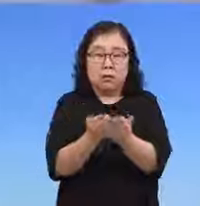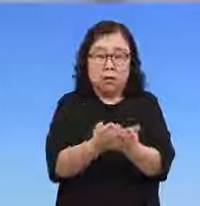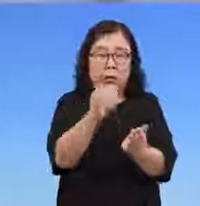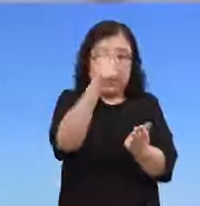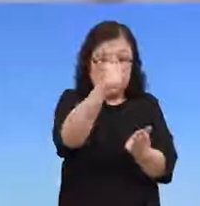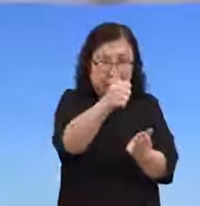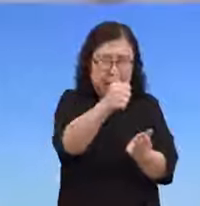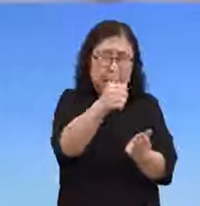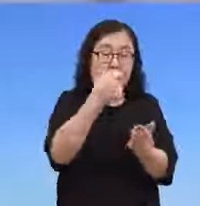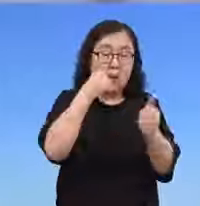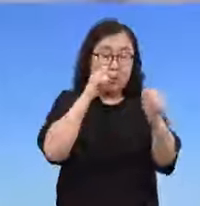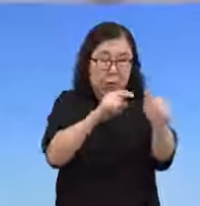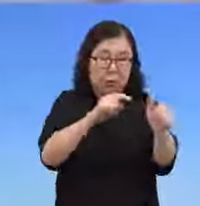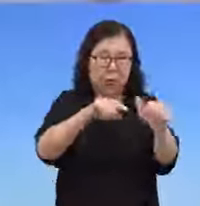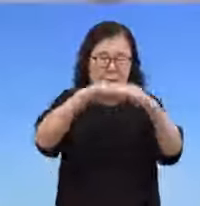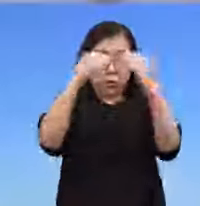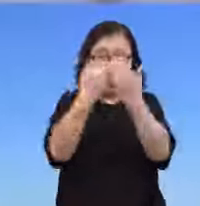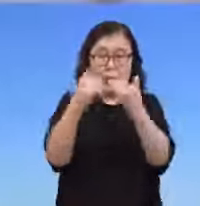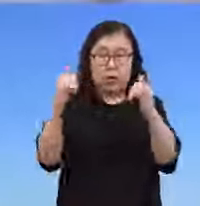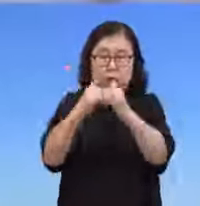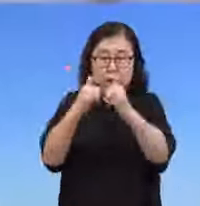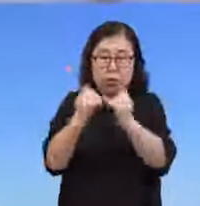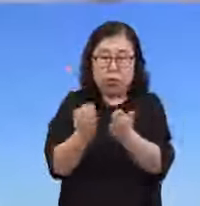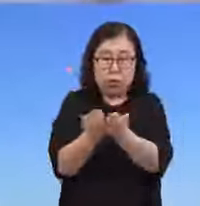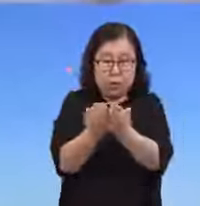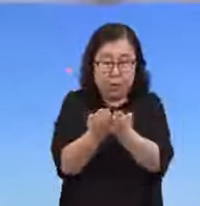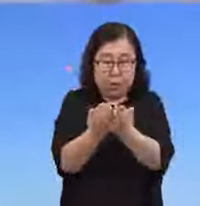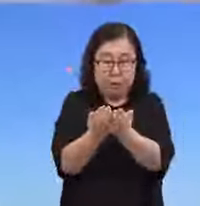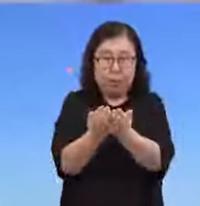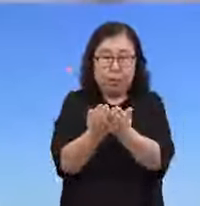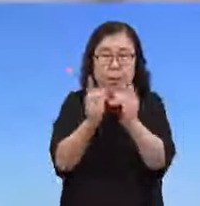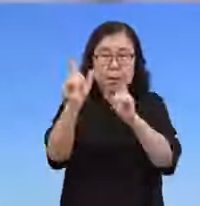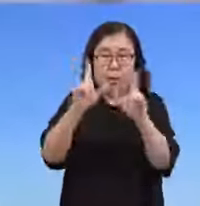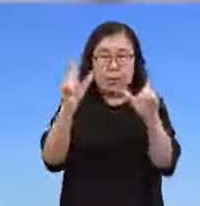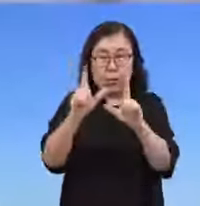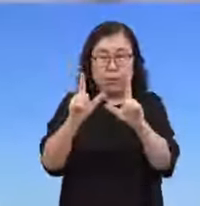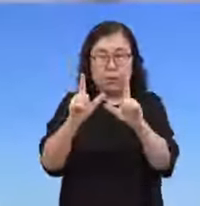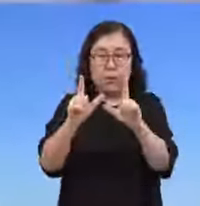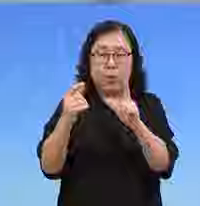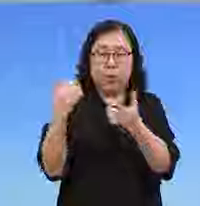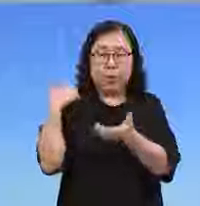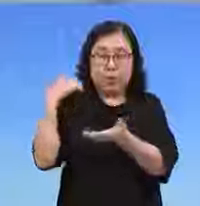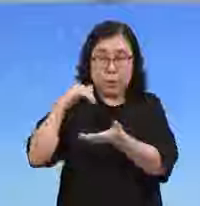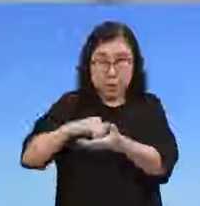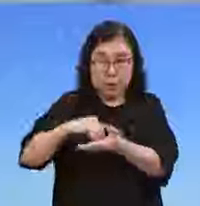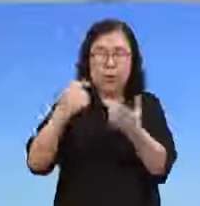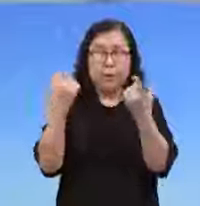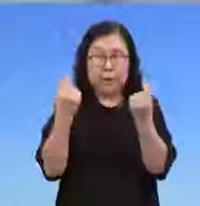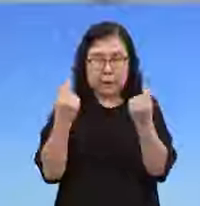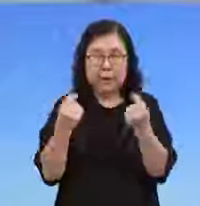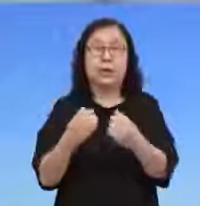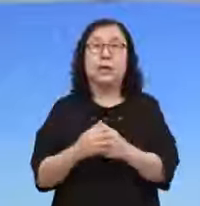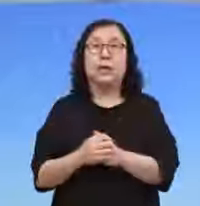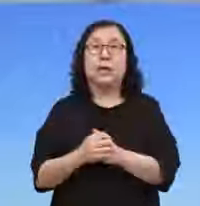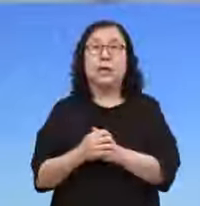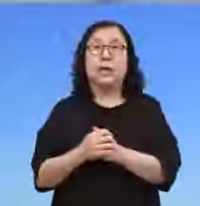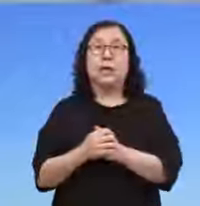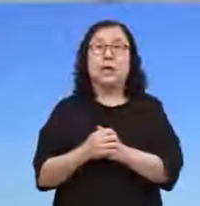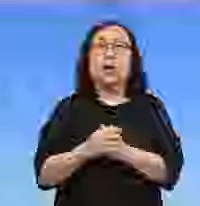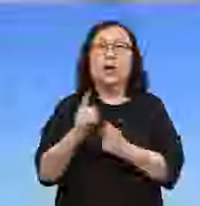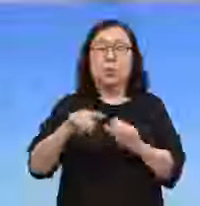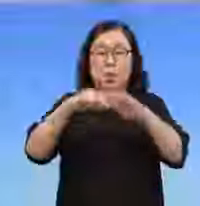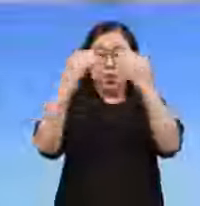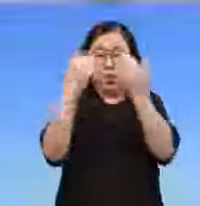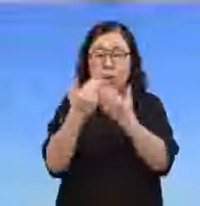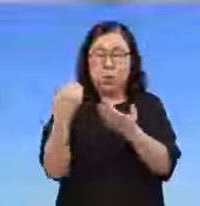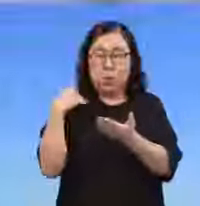것들이 전투함의 위용으로 회복되듯이 포도주가 떨어진지라 그 초라하고 비참한 그 현장이었지만 그